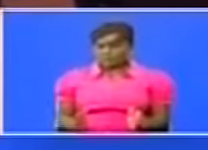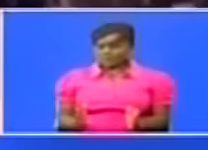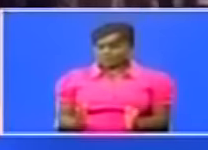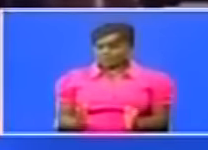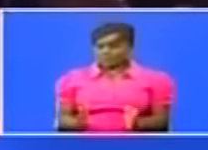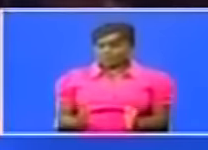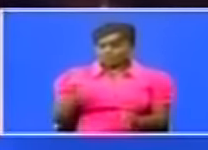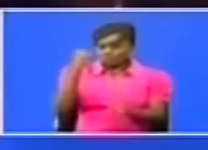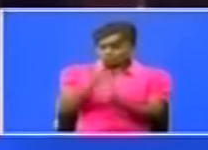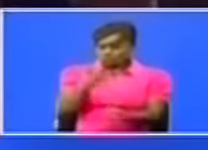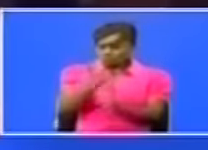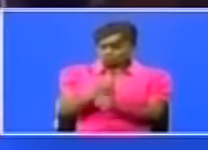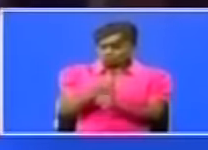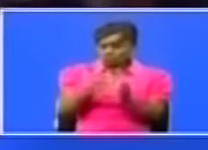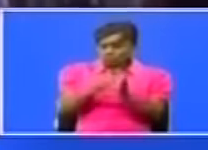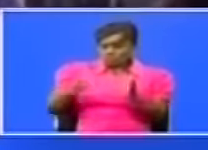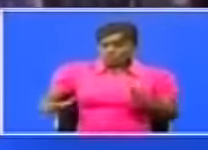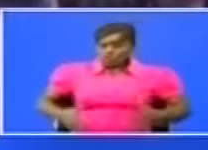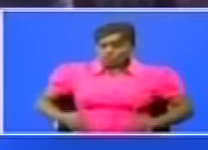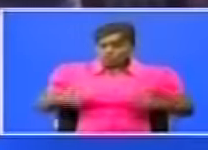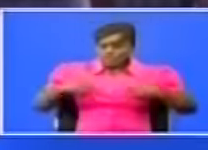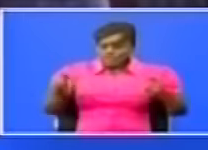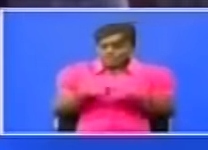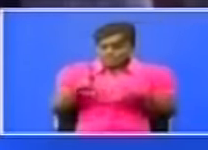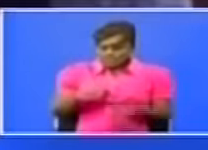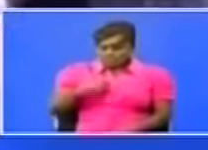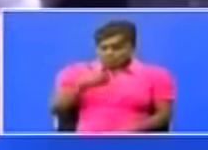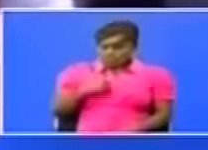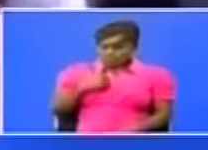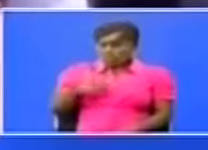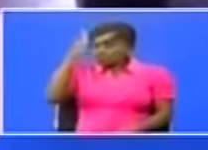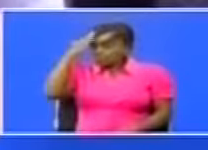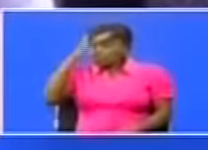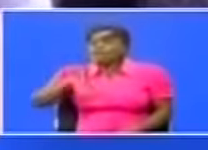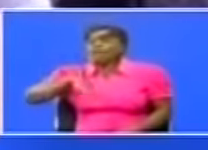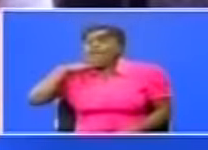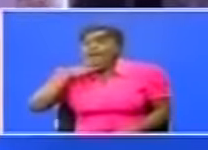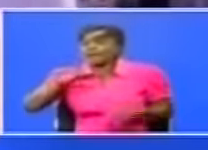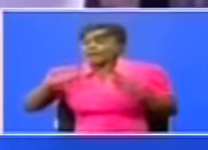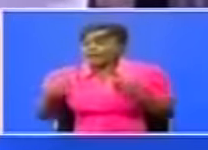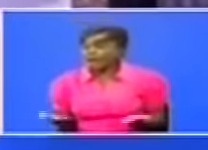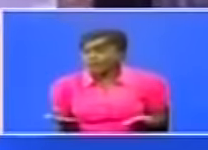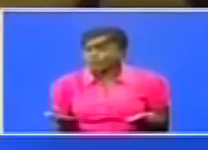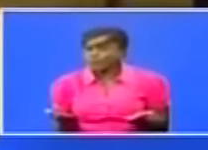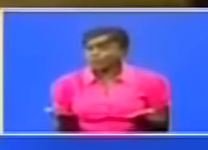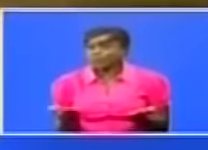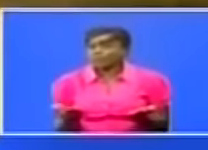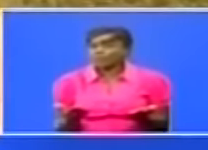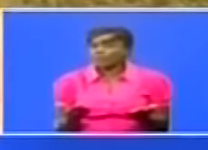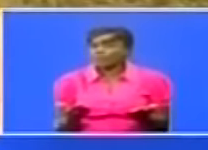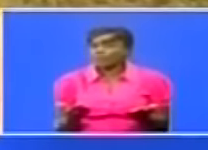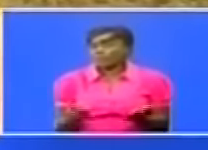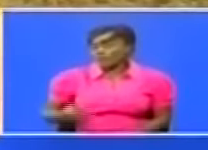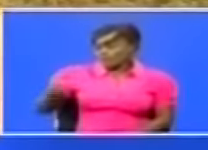waliendesha shughuli hiyo ya ufukuaji pamoja na uchunguzi ili kiini cha mauko ya Isnina kipatikane.